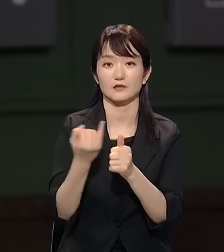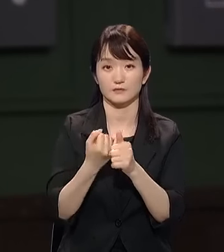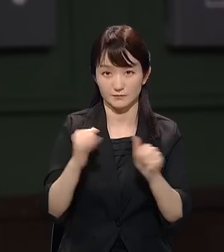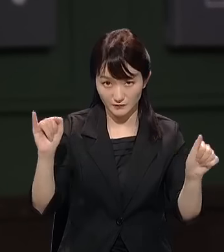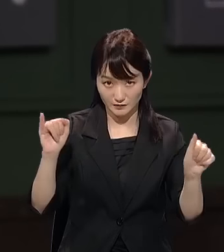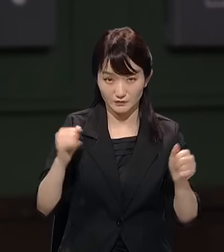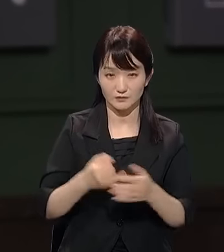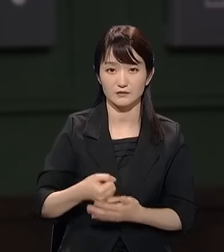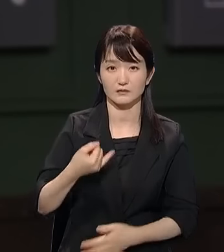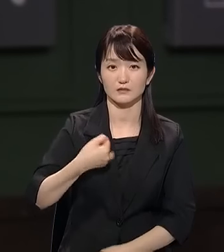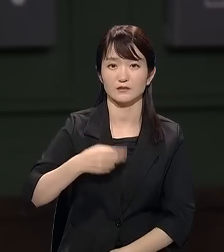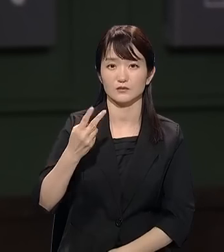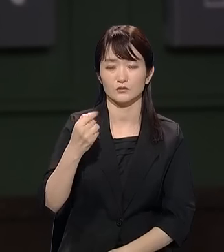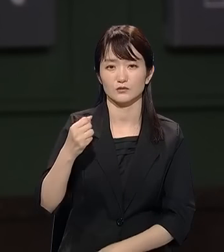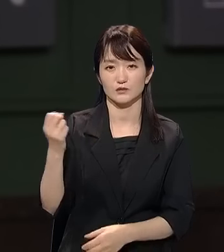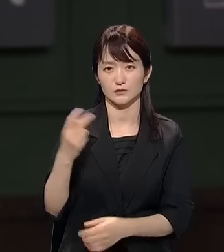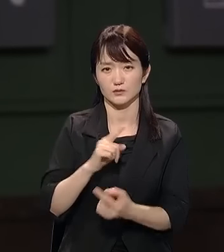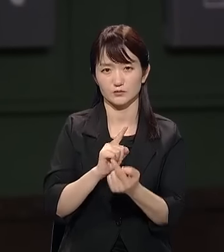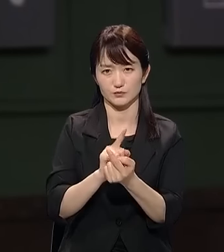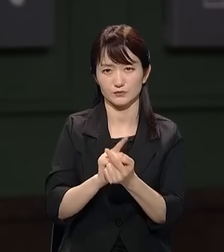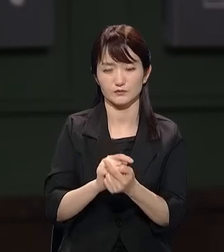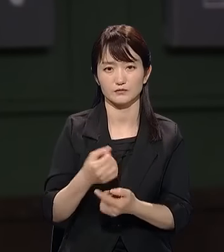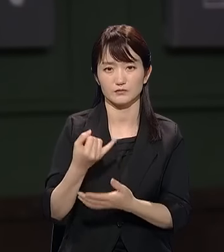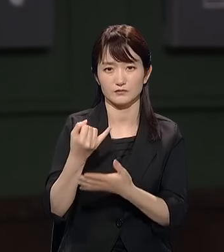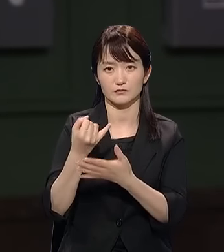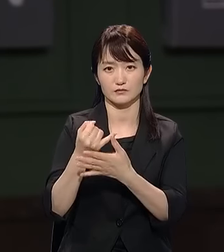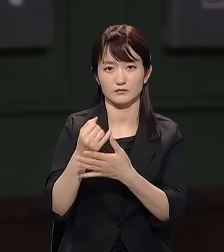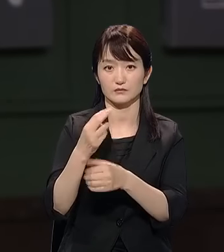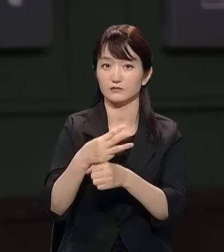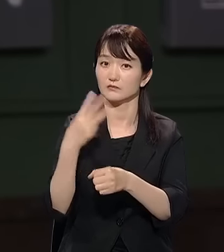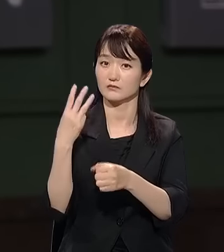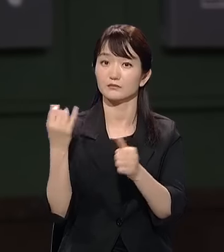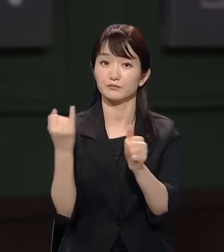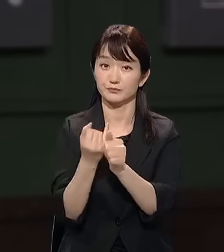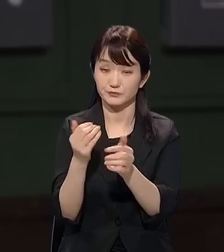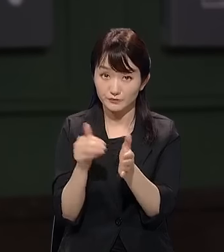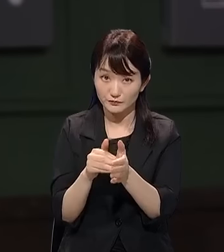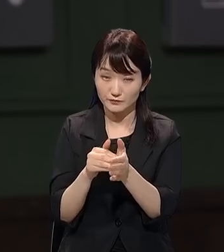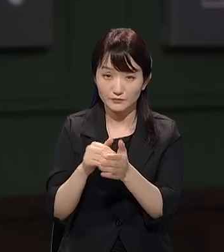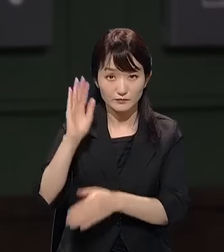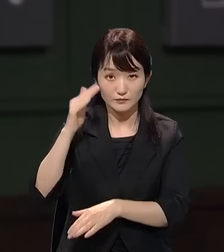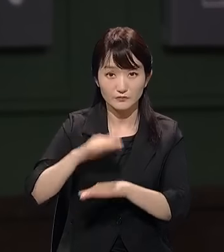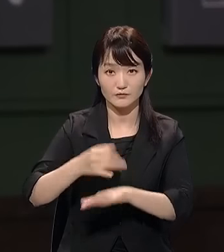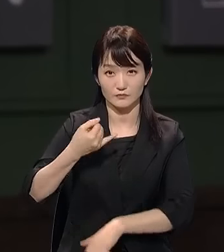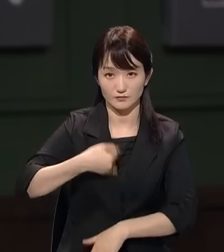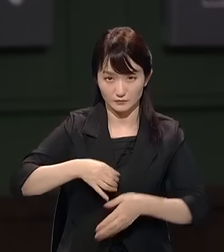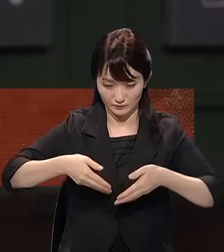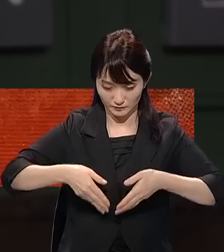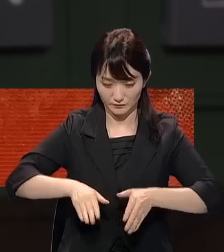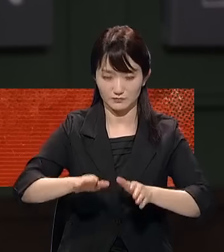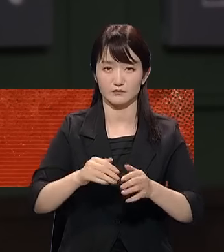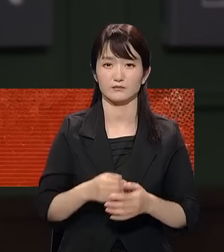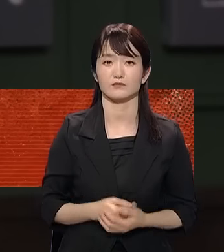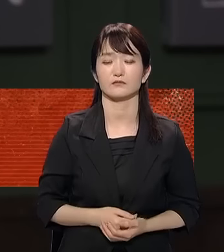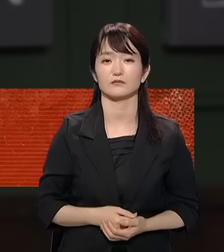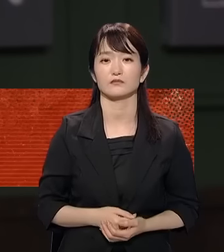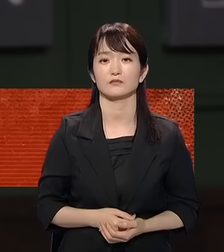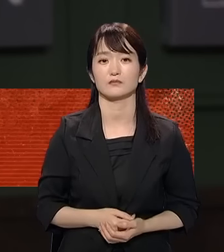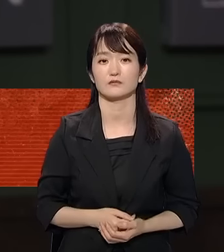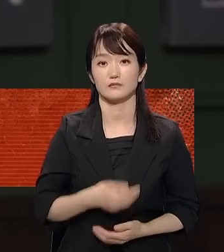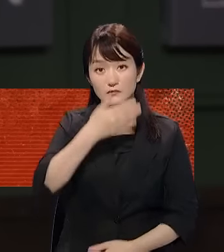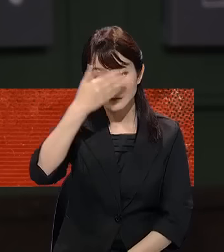두 딸과 자주 왕래했다 합니다 특히 큰 딸은 약 3년 전에 결혼을 하고 나서 최근 손녀까지 나았다고 하는데요 그 와중에 그나마